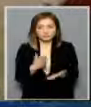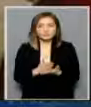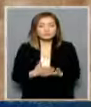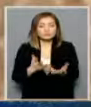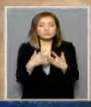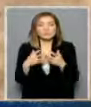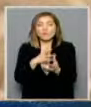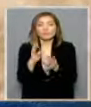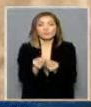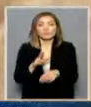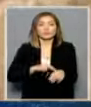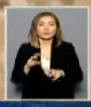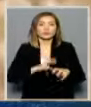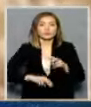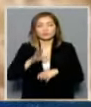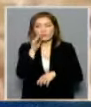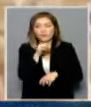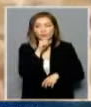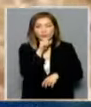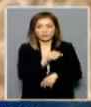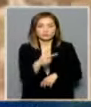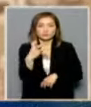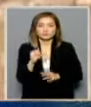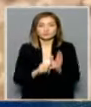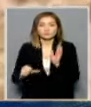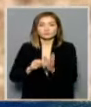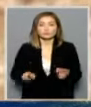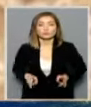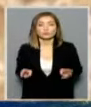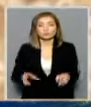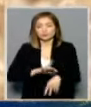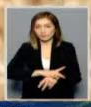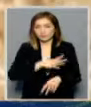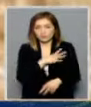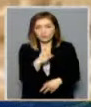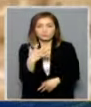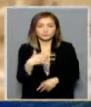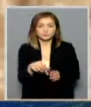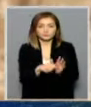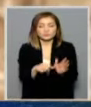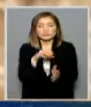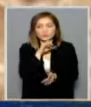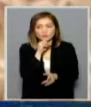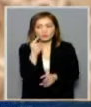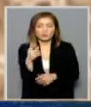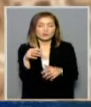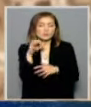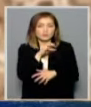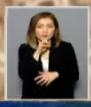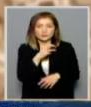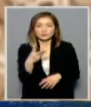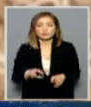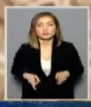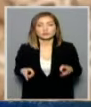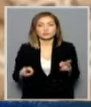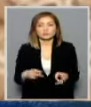Есептік кезеңде қызметтік іздестіру иттерінің көмегімен 366 қылмыс ашылған. Оның ішінде 156 ұрлық, 11 тонау, 3